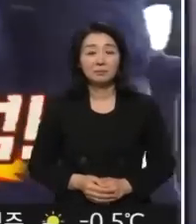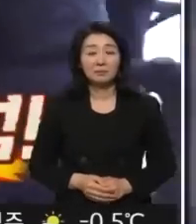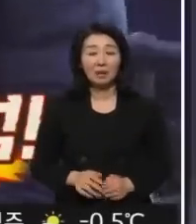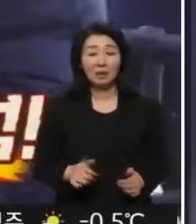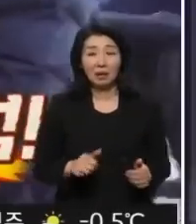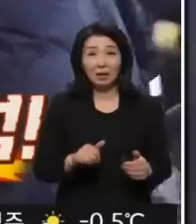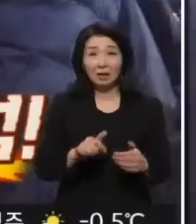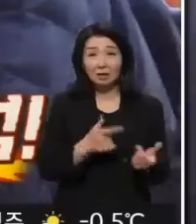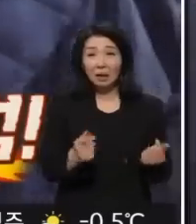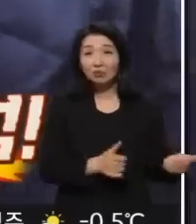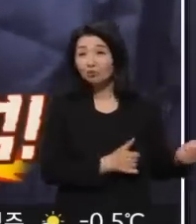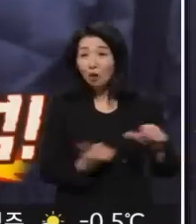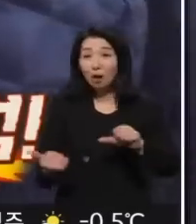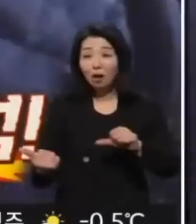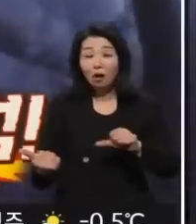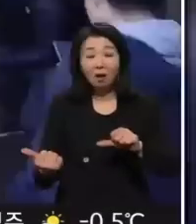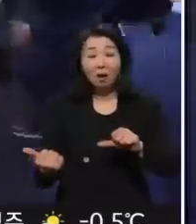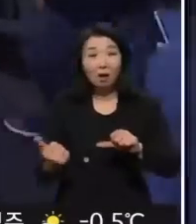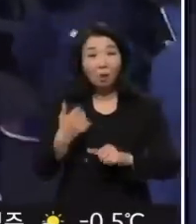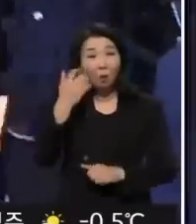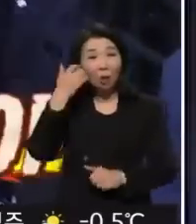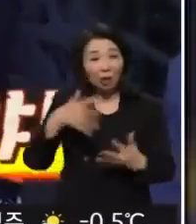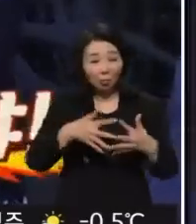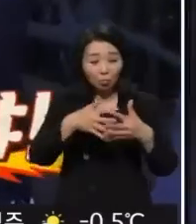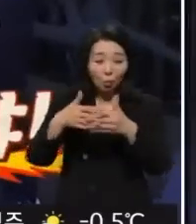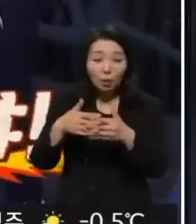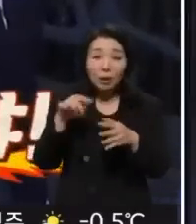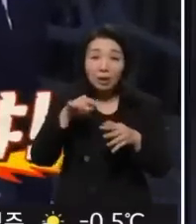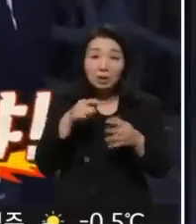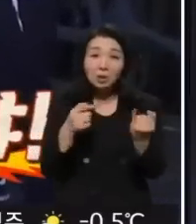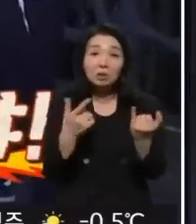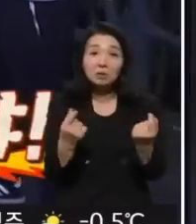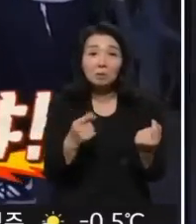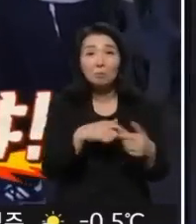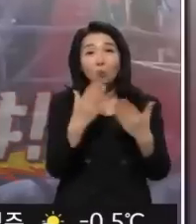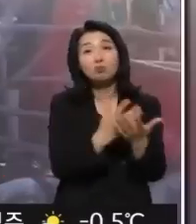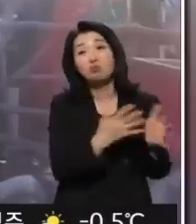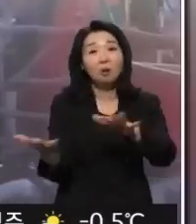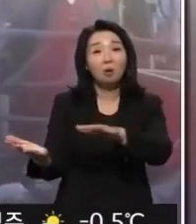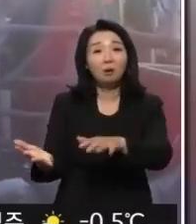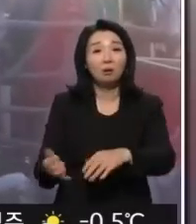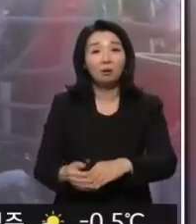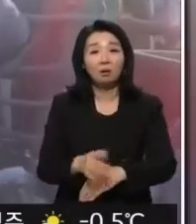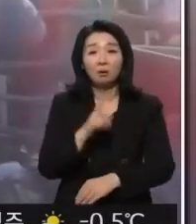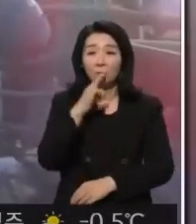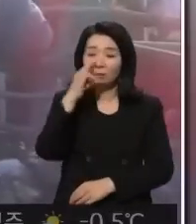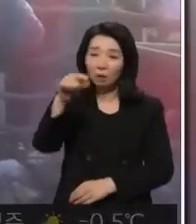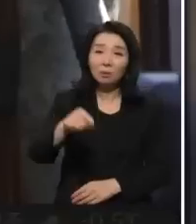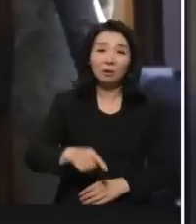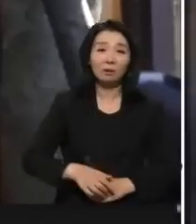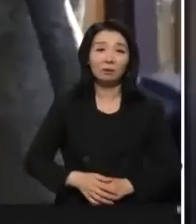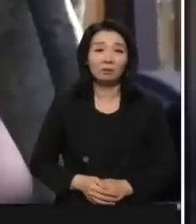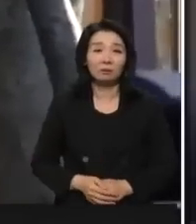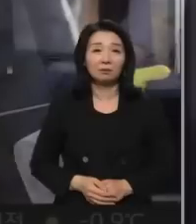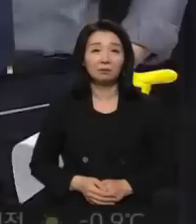죽는 거야 그냥 농개처럼. 싹 다 죽는 거야. 많이 예민하네 지금.